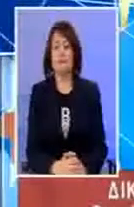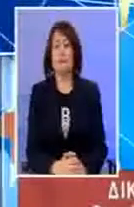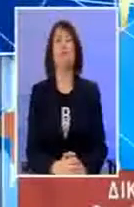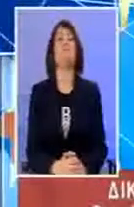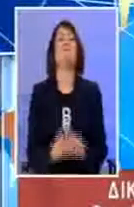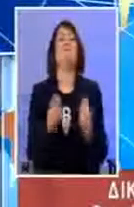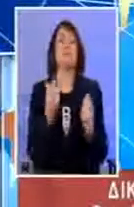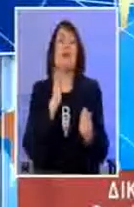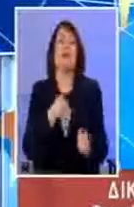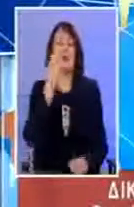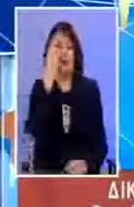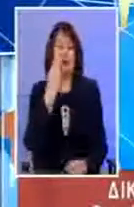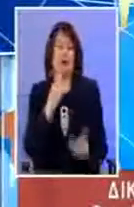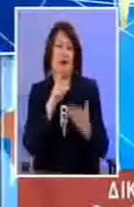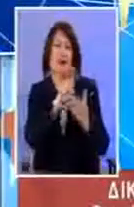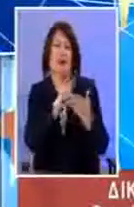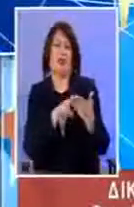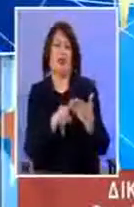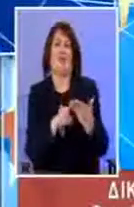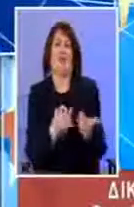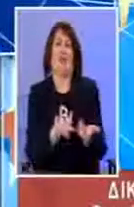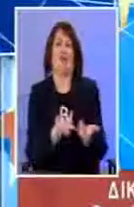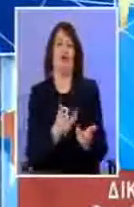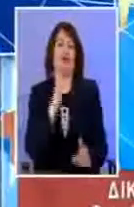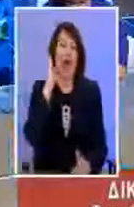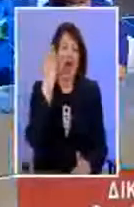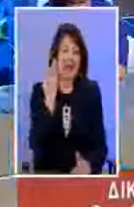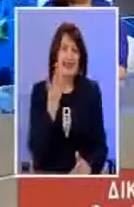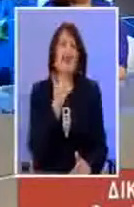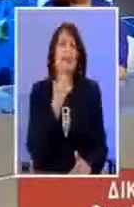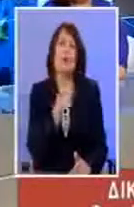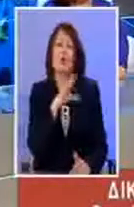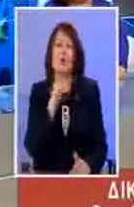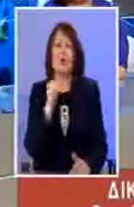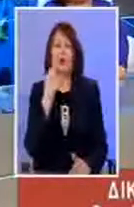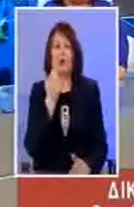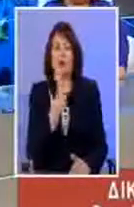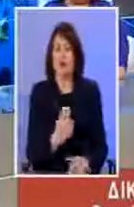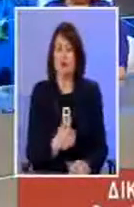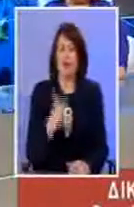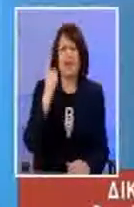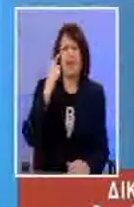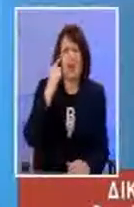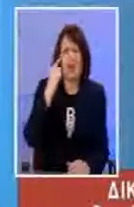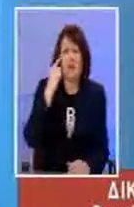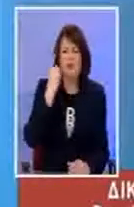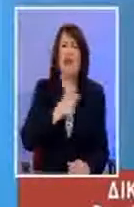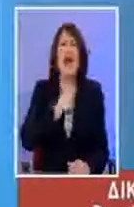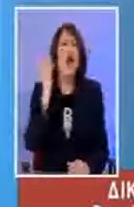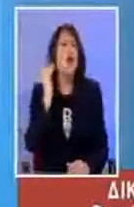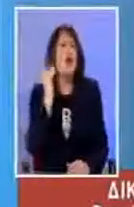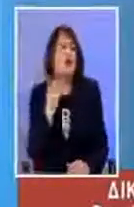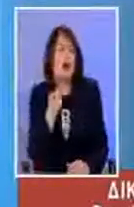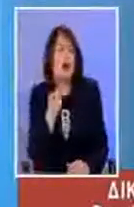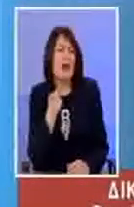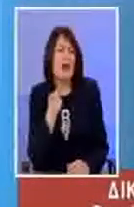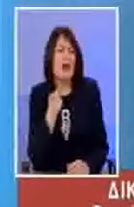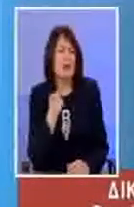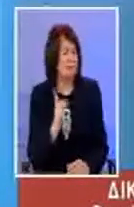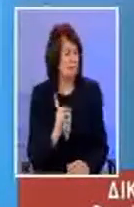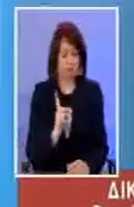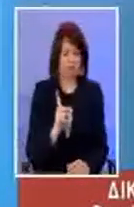προσβάσιμα. Για να γίνει προσβάσιμα. Για να μπορούν να κάποια αρχεία, δεν διαβάζονται. Νόμιζα ότι εννοούσα ότι είναι ηχητικά. Όχι. Τα αρχεία που